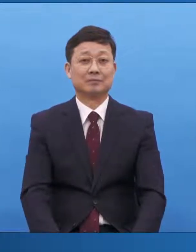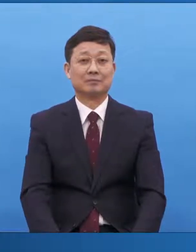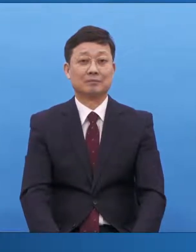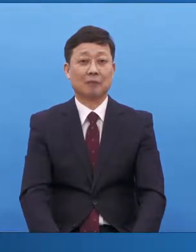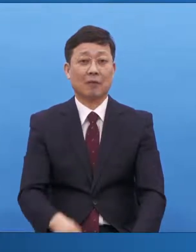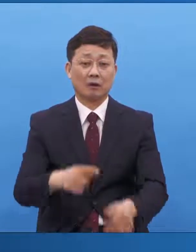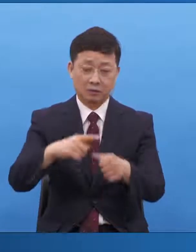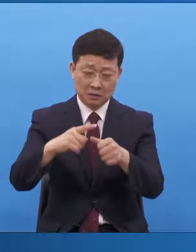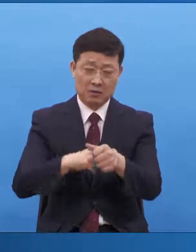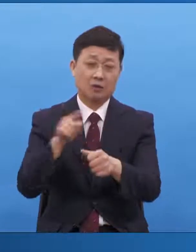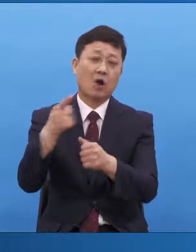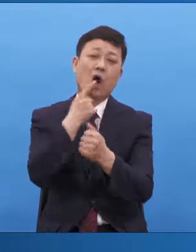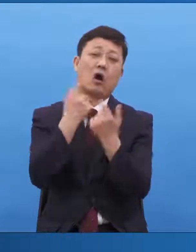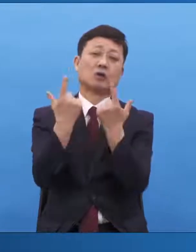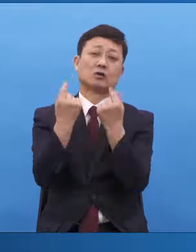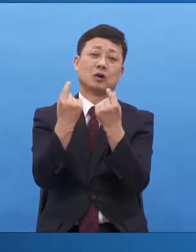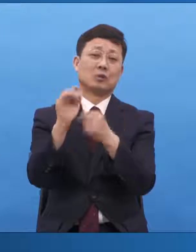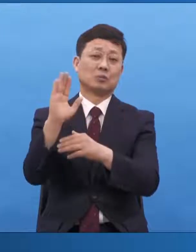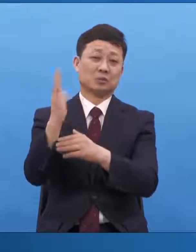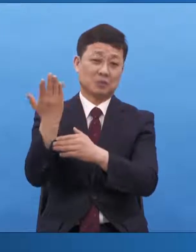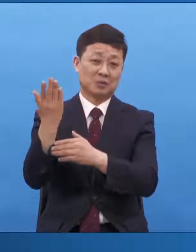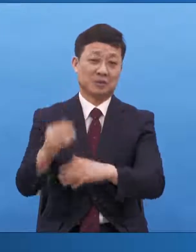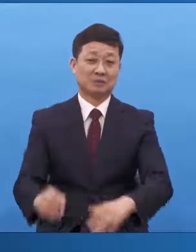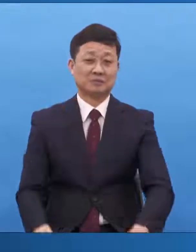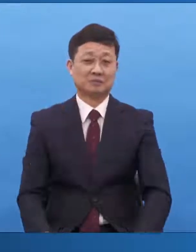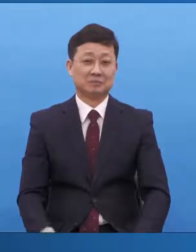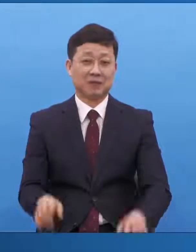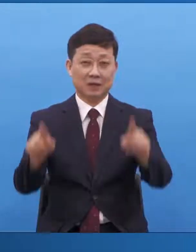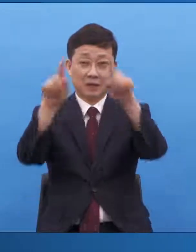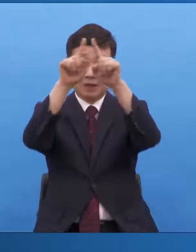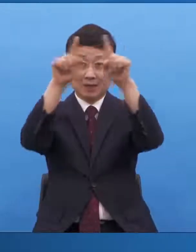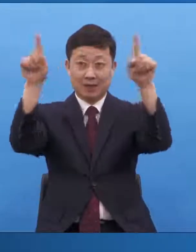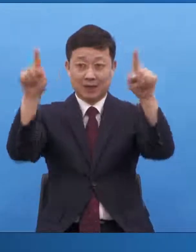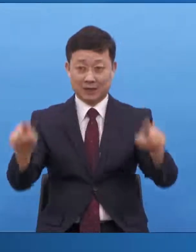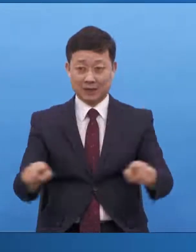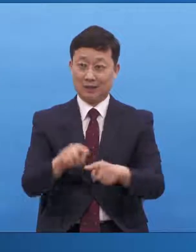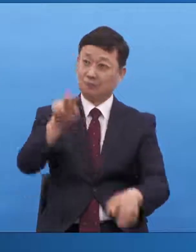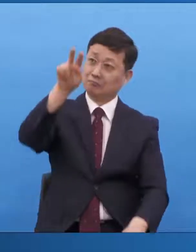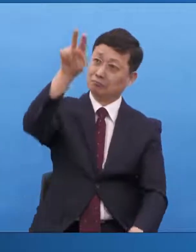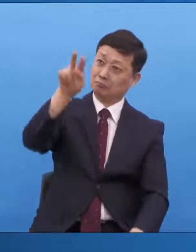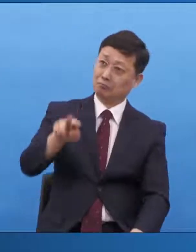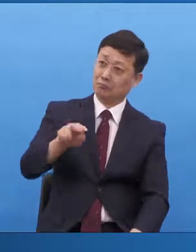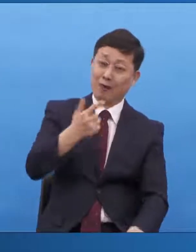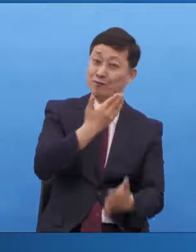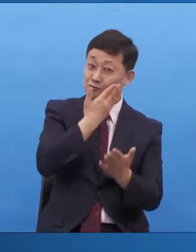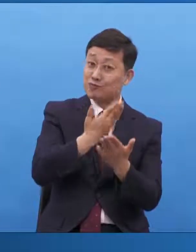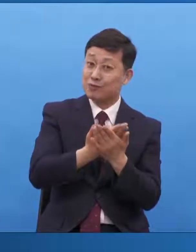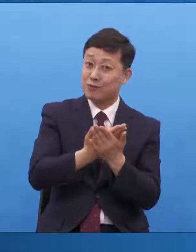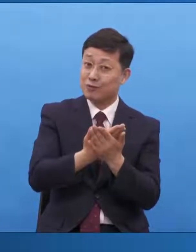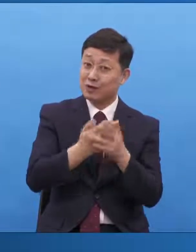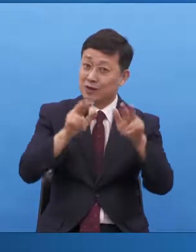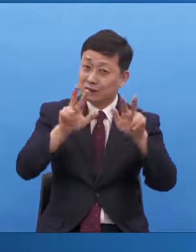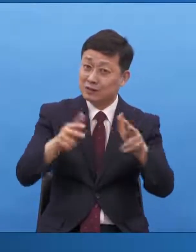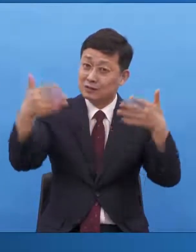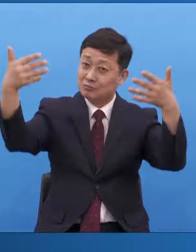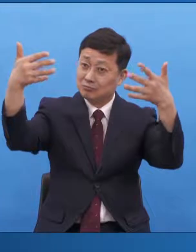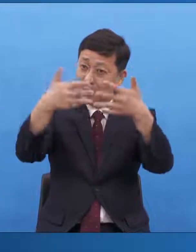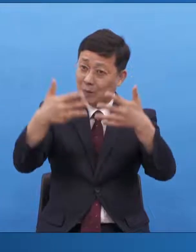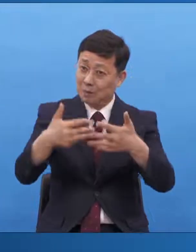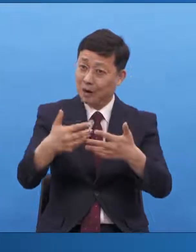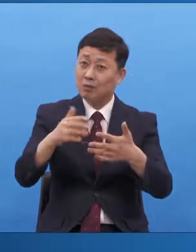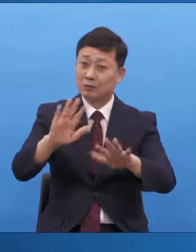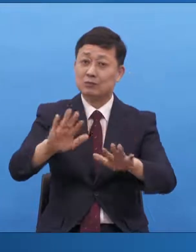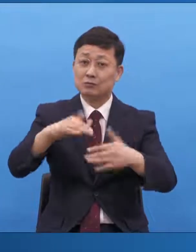그렇게 됩니다. That's what happens. 이거 굉장히 중요한 겁니다. So 지금 일어나고 important. 있어요. It's happening right now. 지금. Right